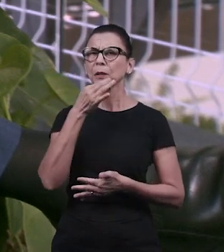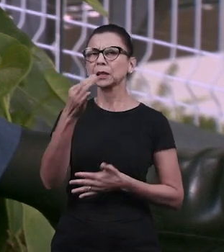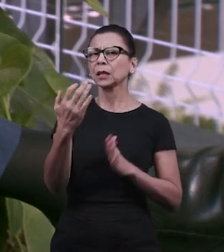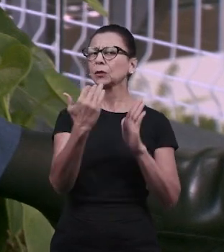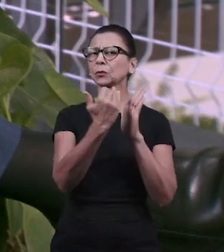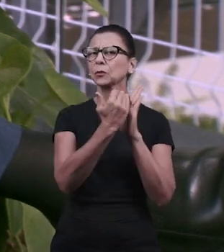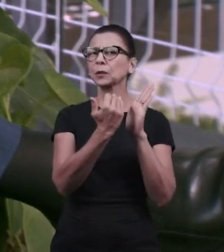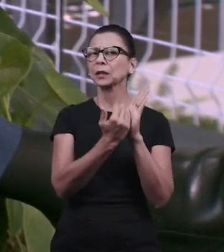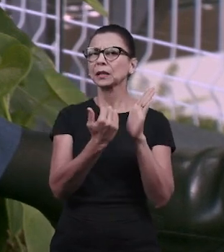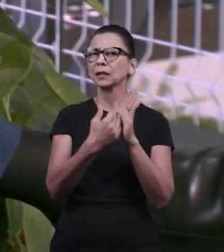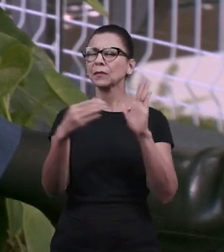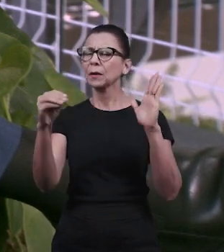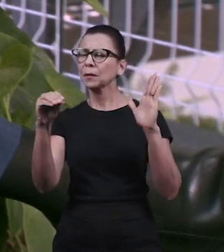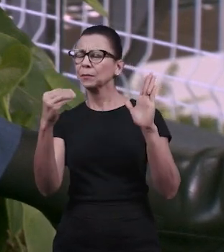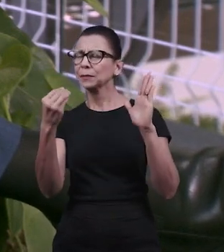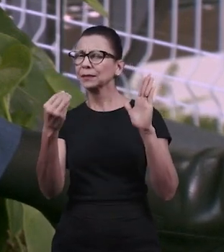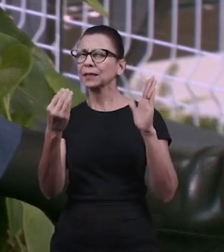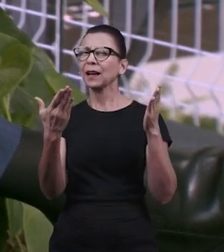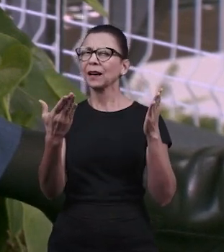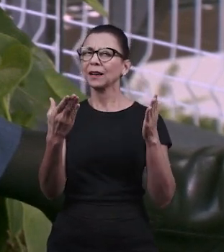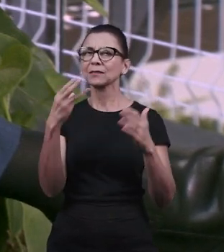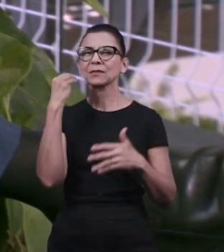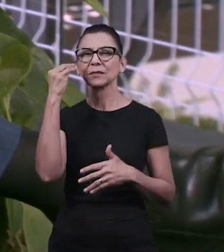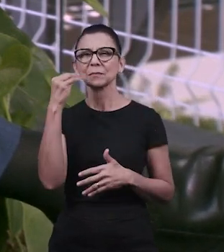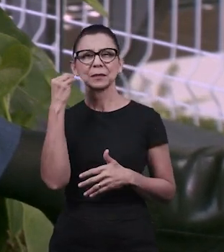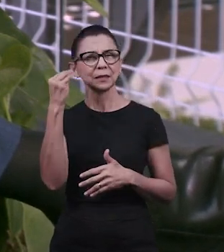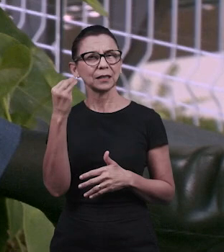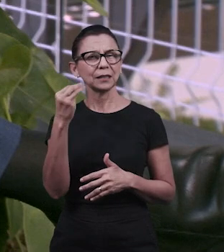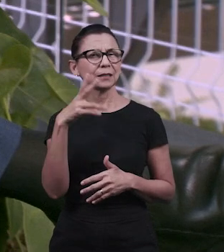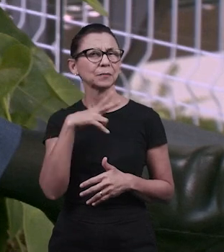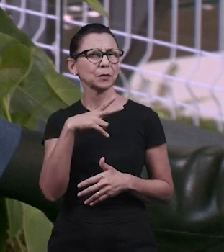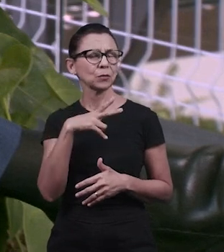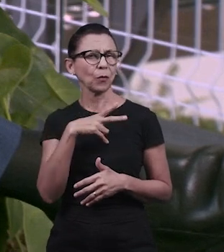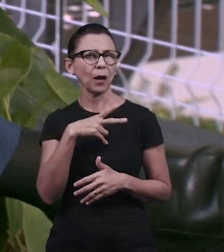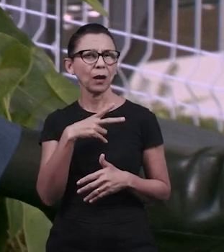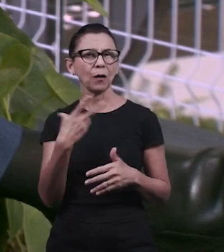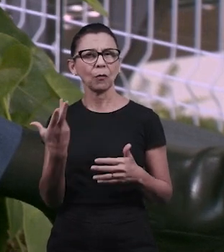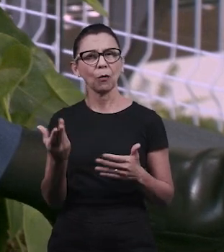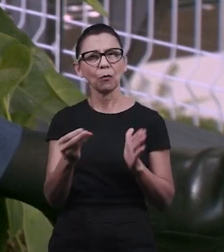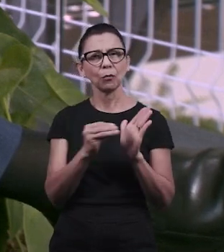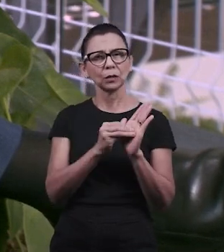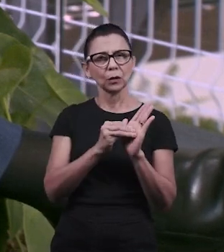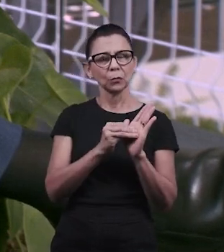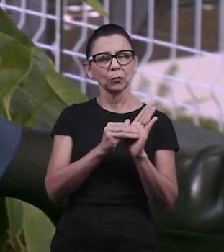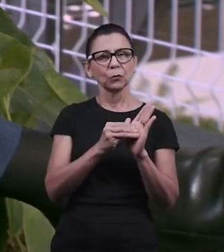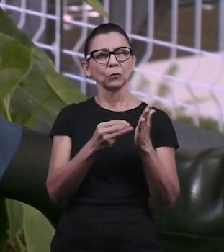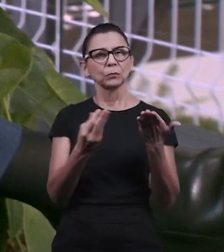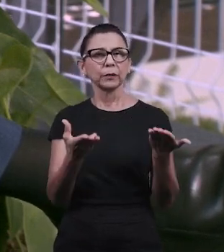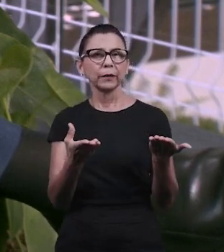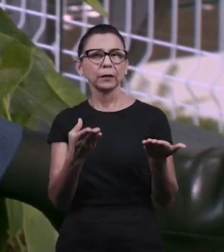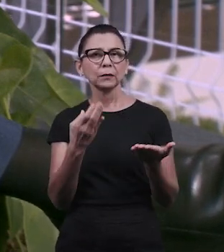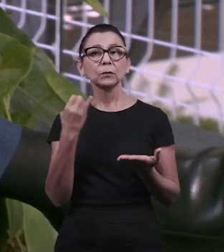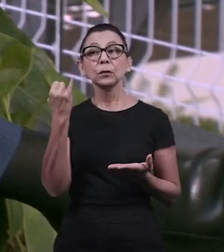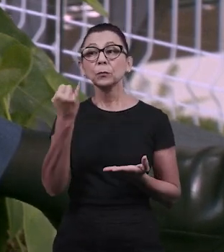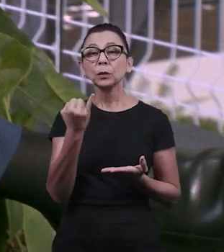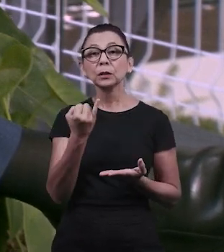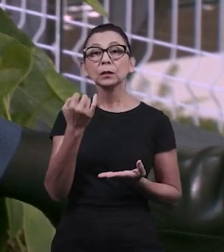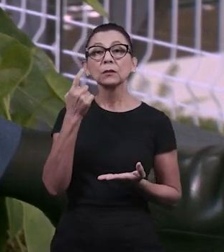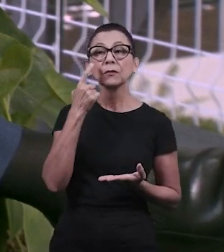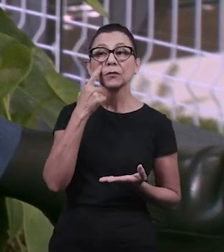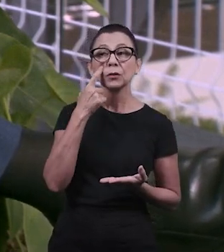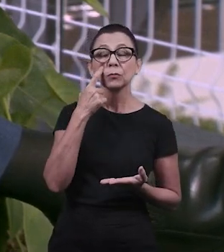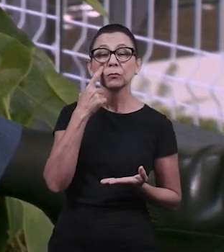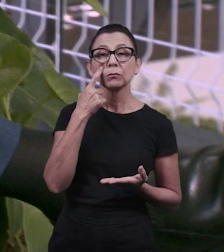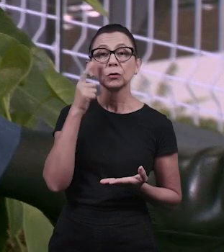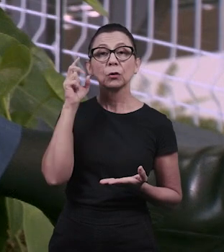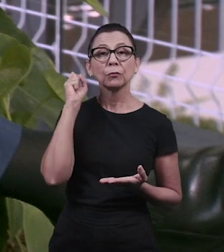программе. Пришлите нам ваше послание, ваш опыт, переживания. Нравится ли вам? И важность всего того,